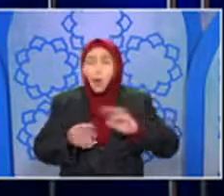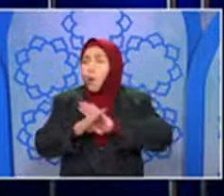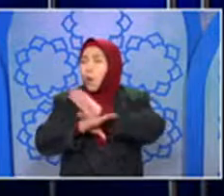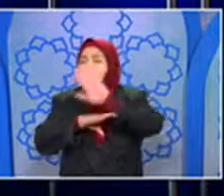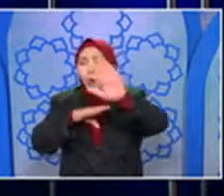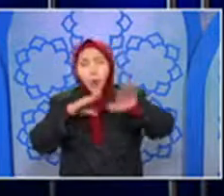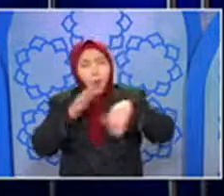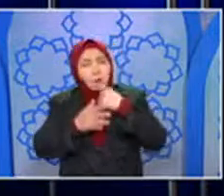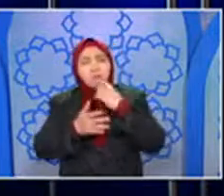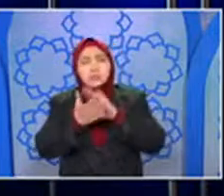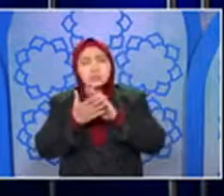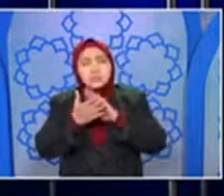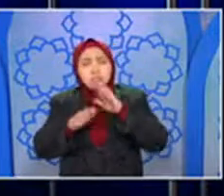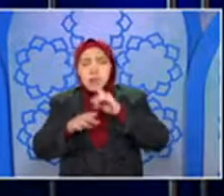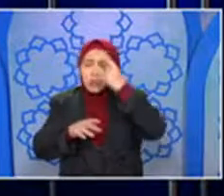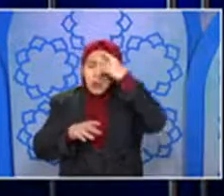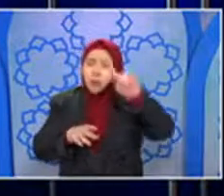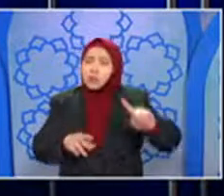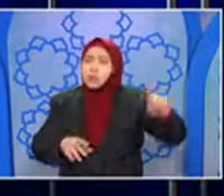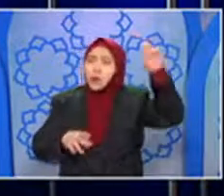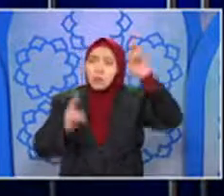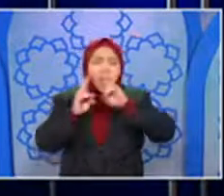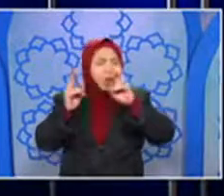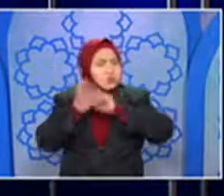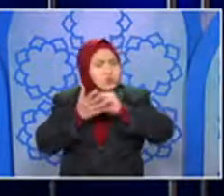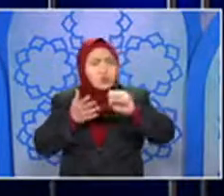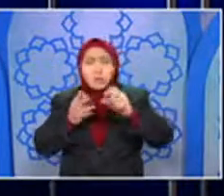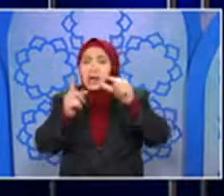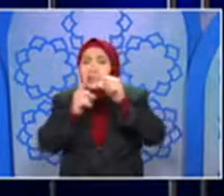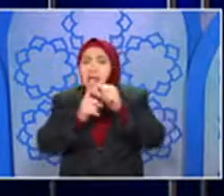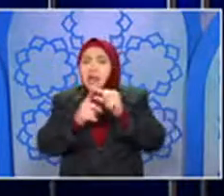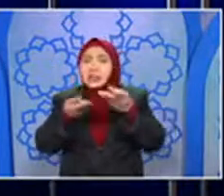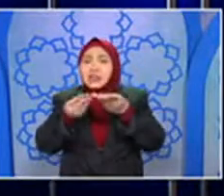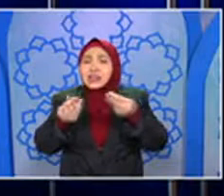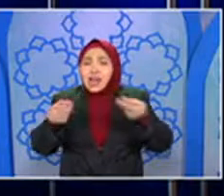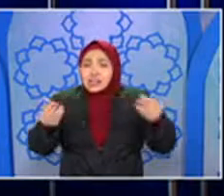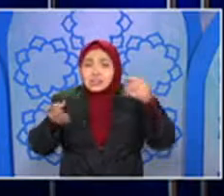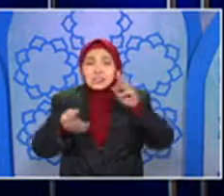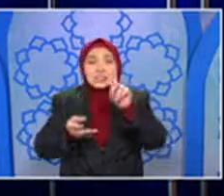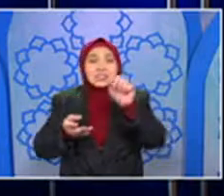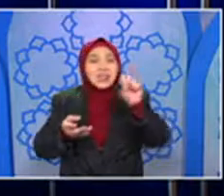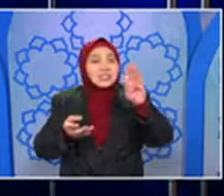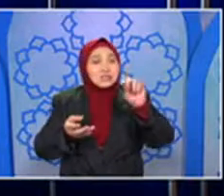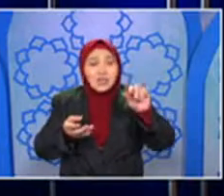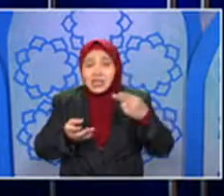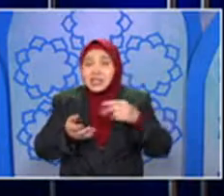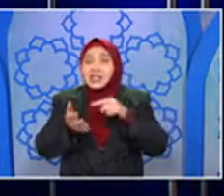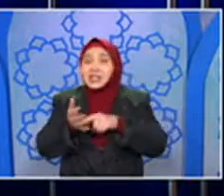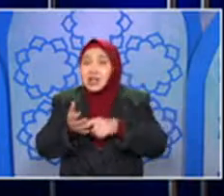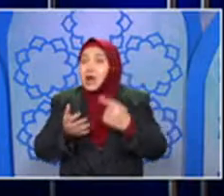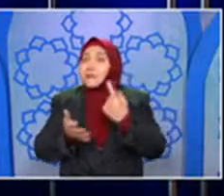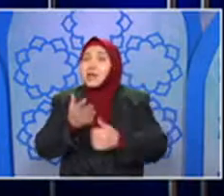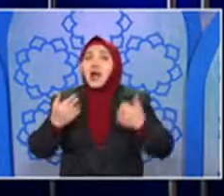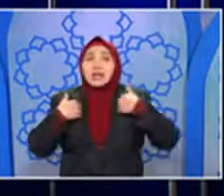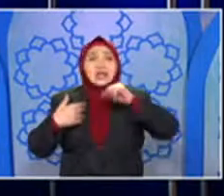puji bagi Allah, maha suci Allah. Perkataan tasbih ni Allah Taala sebut, cuba kita perhatikan apa yang ada di langit